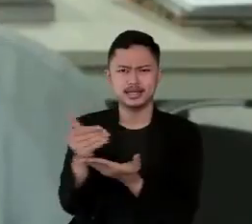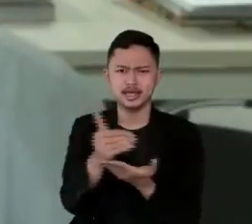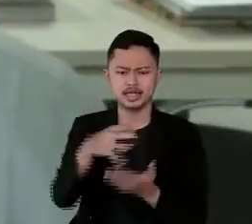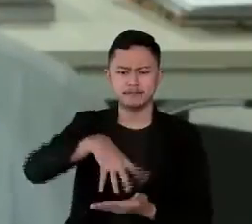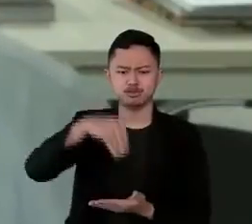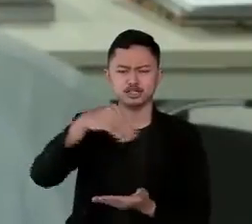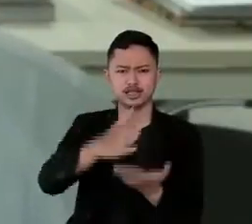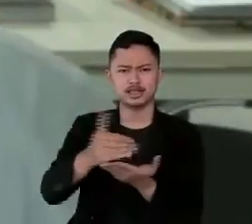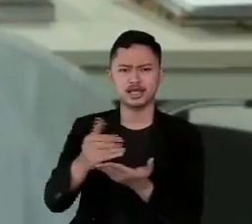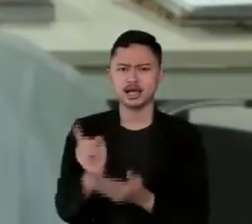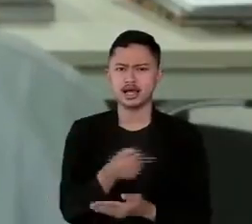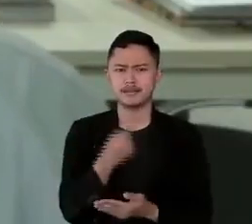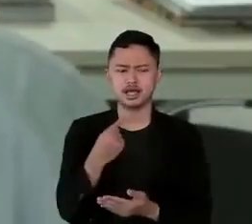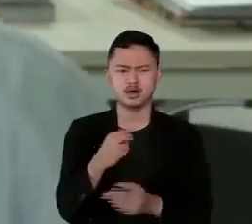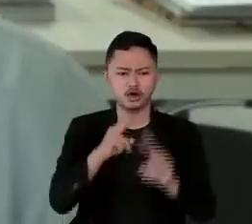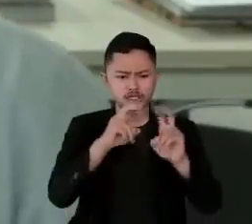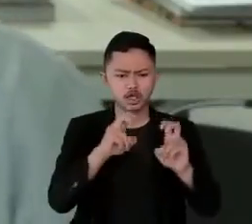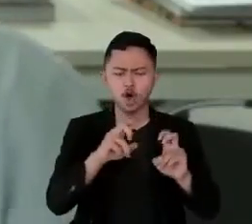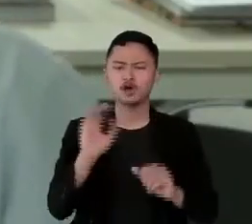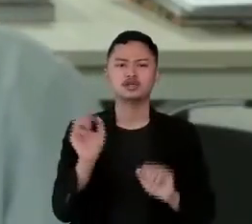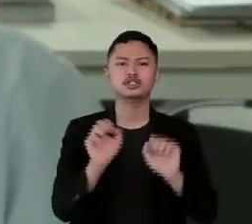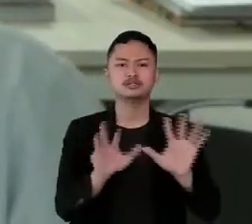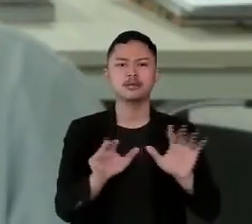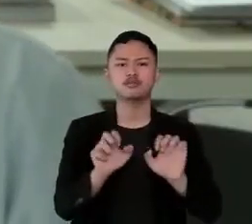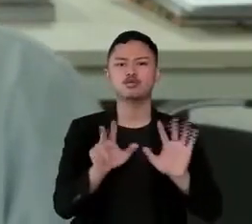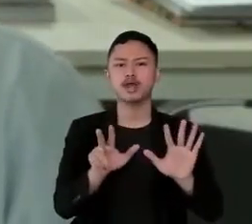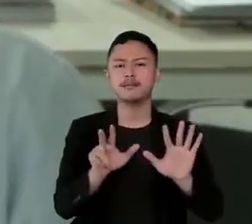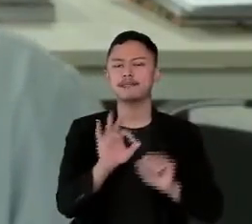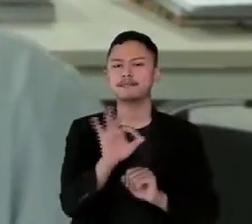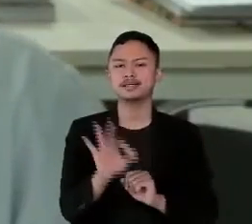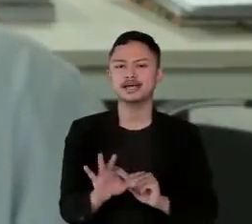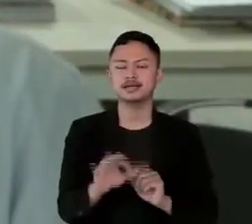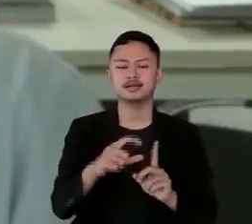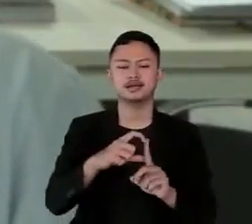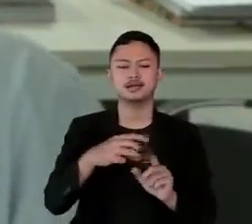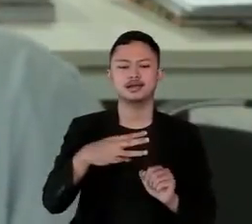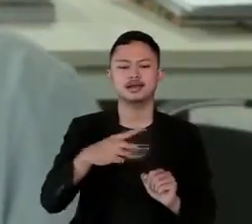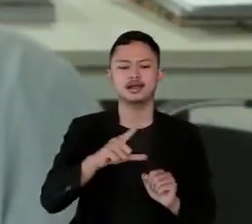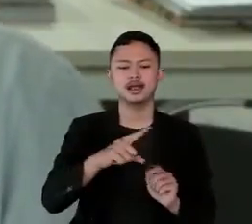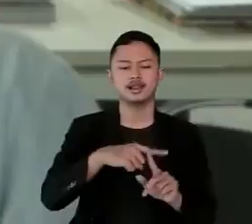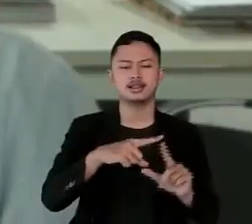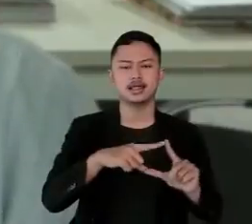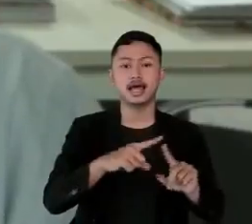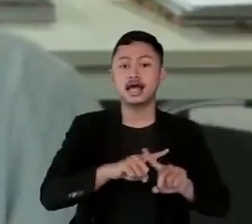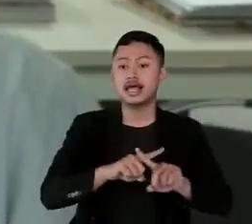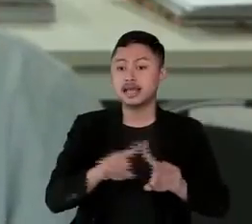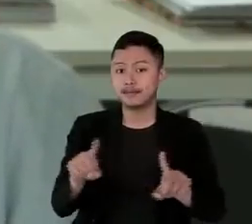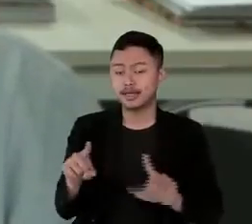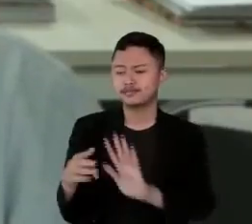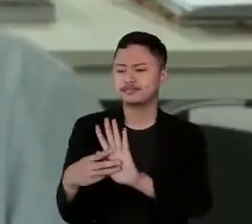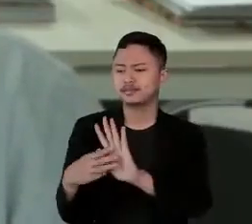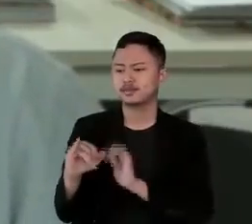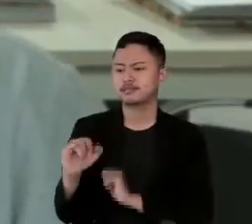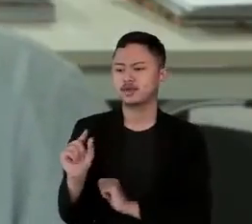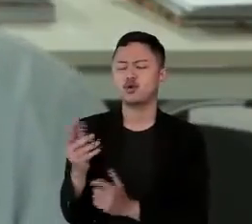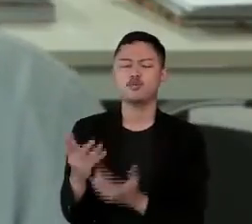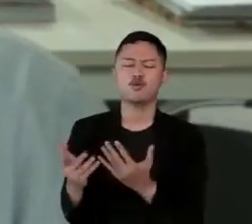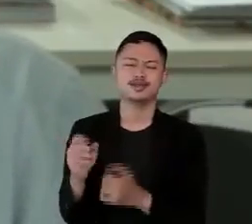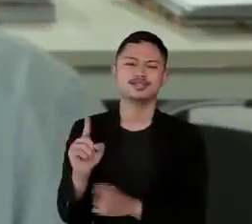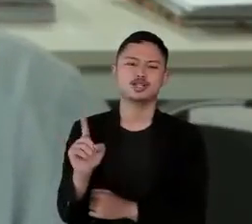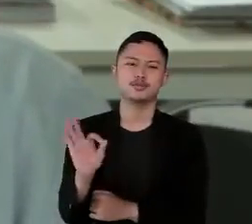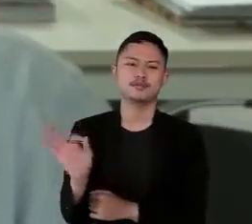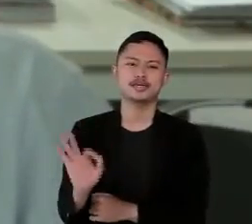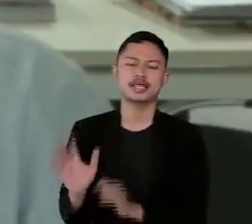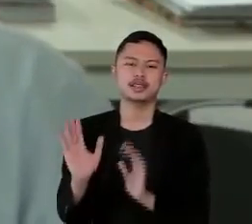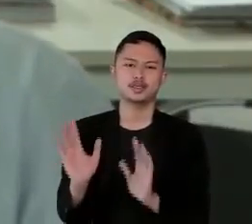varian data sedangkan varian Miu ya perhatikan varian new itu hanya di bawah satu persen jauh